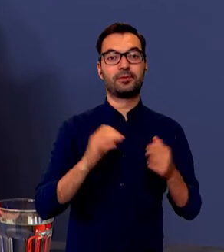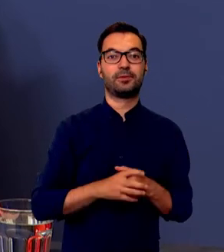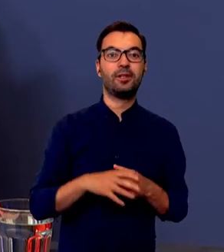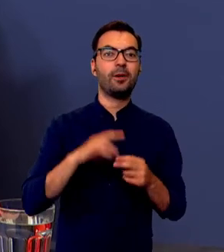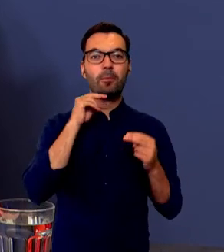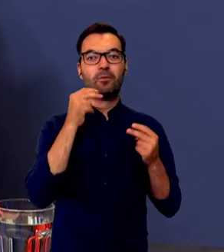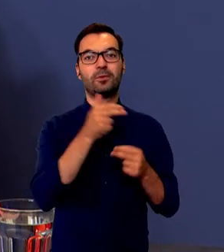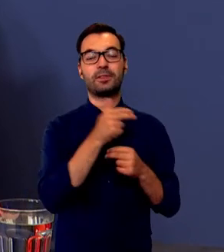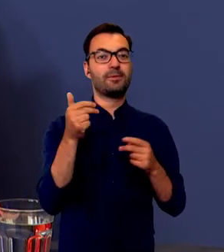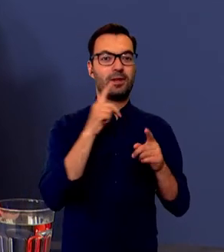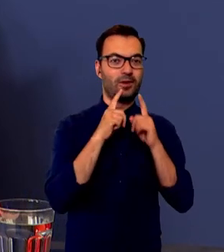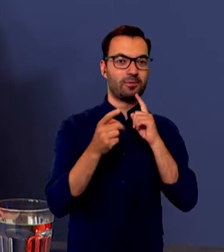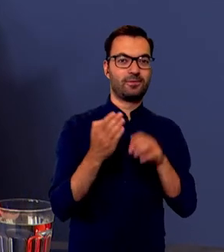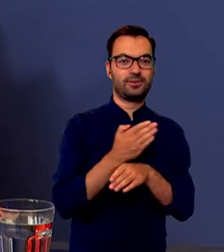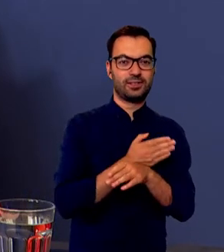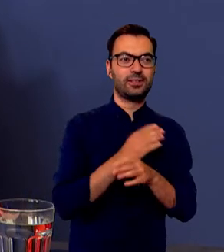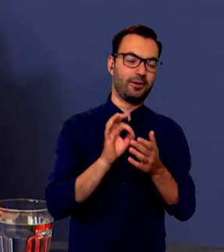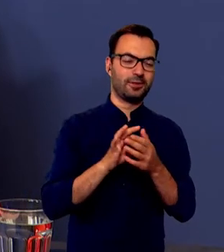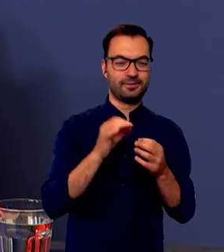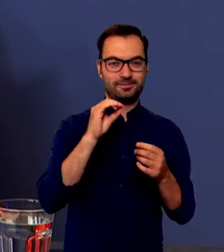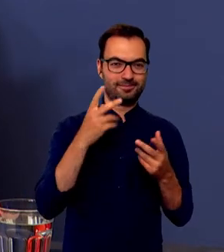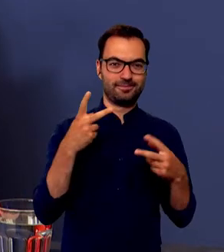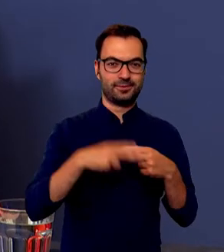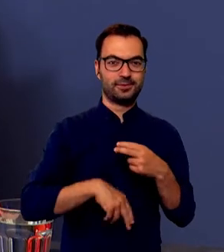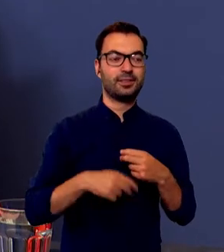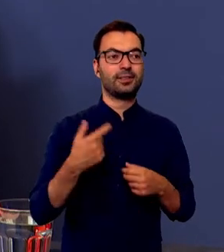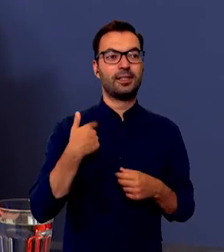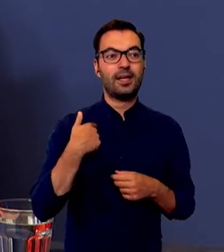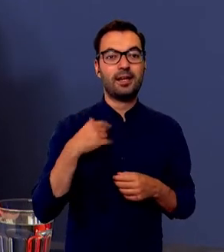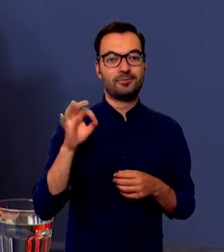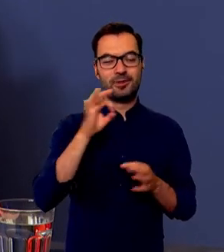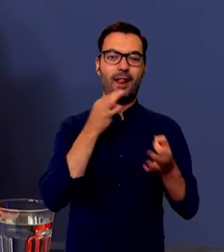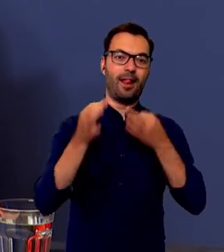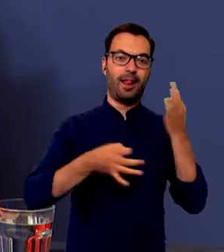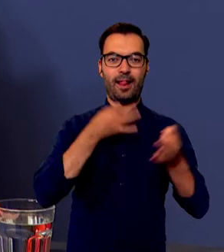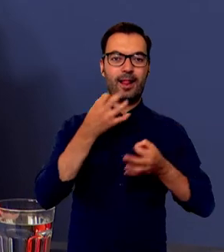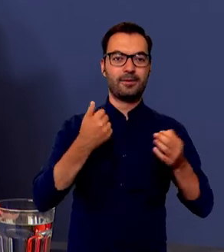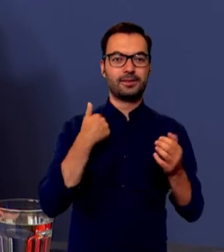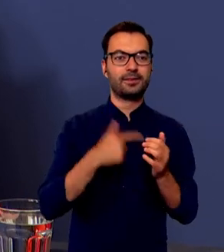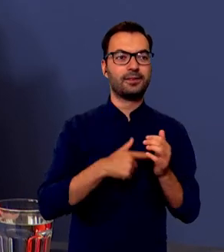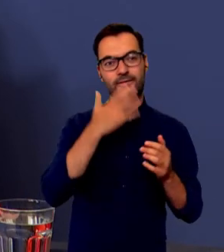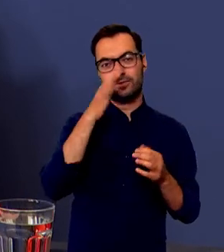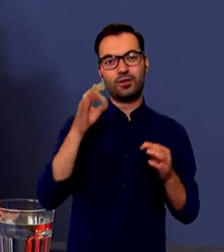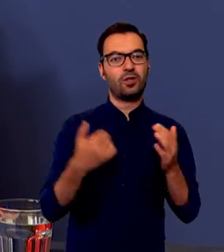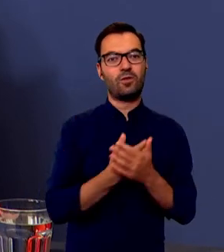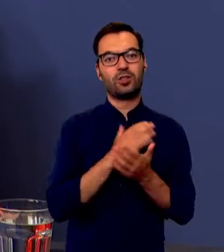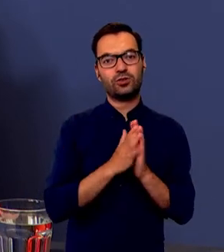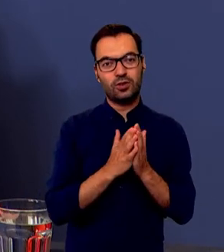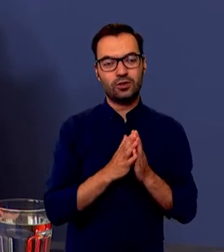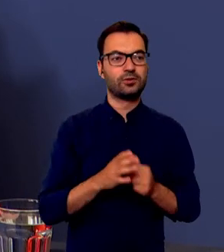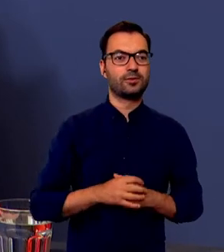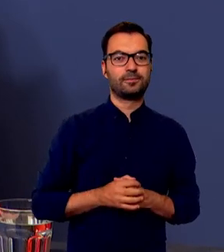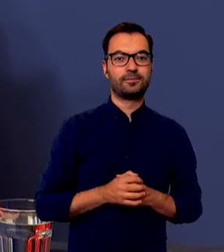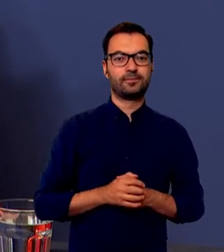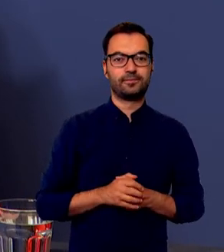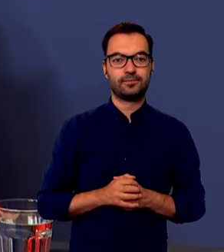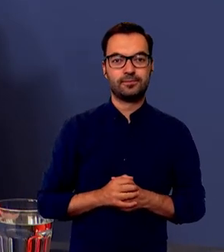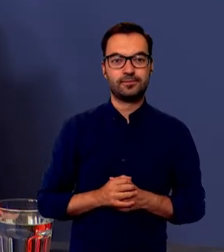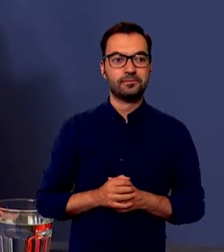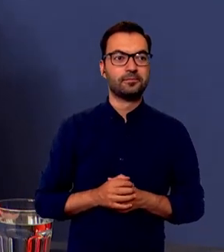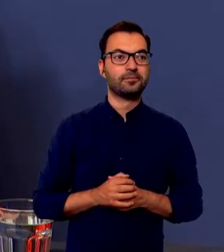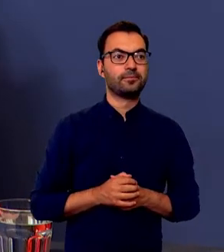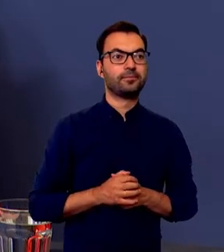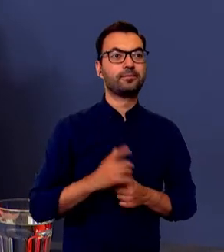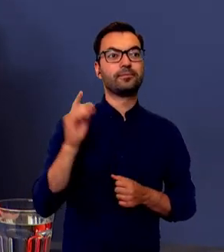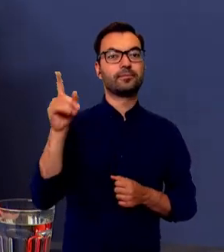tego, o czym rozmawiałyśmy, kiedy nam przerwało tę rozmowę. Ja przy okazji trochę opowiedziałam o tym, o czym jest twoja nowa książka, Ubierałam arabskie